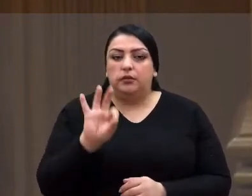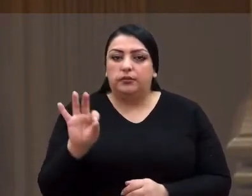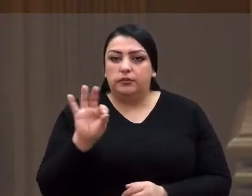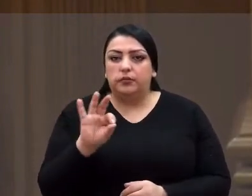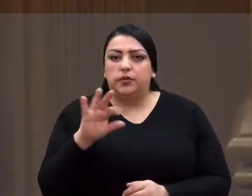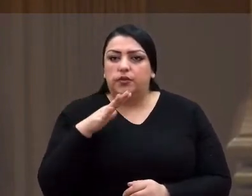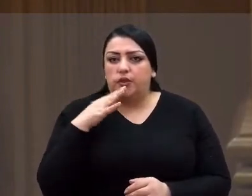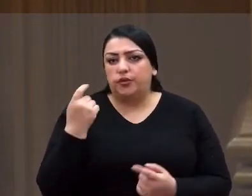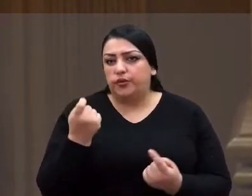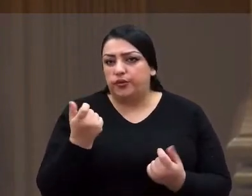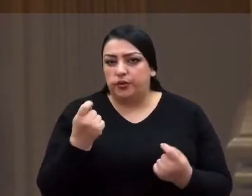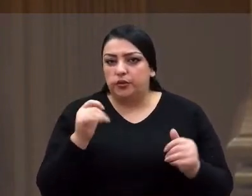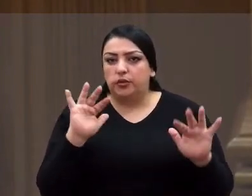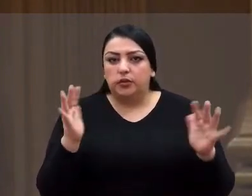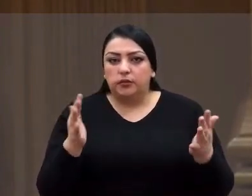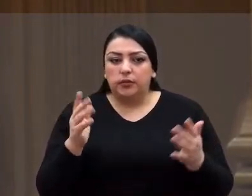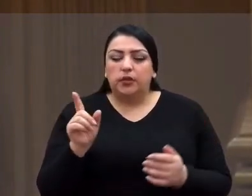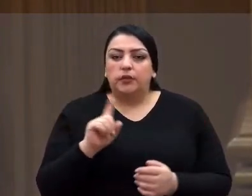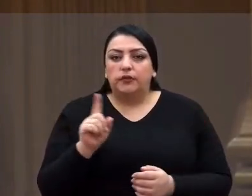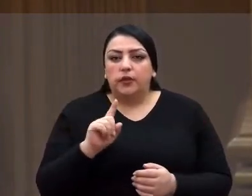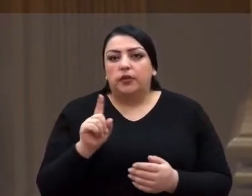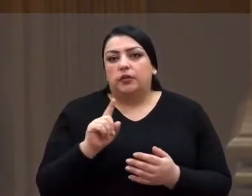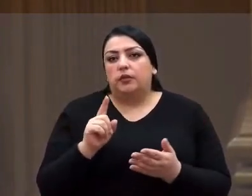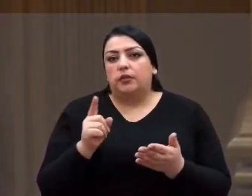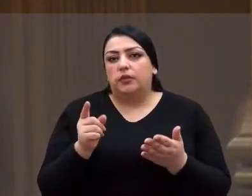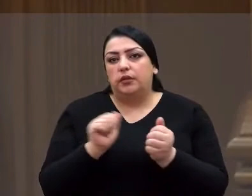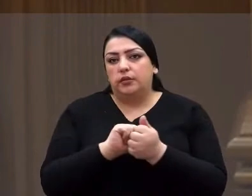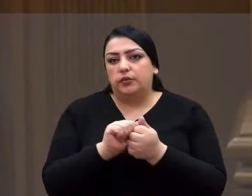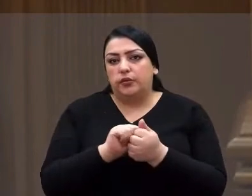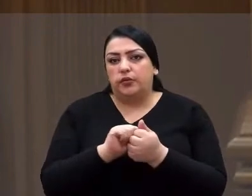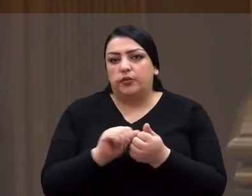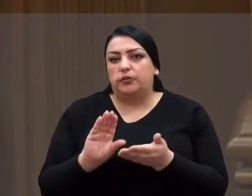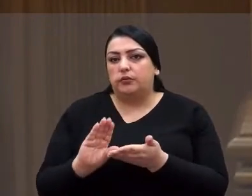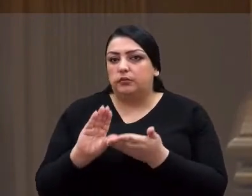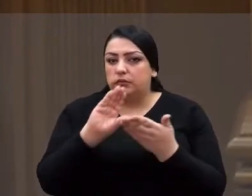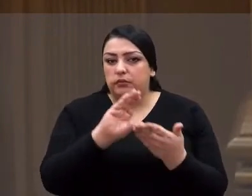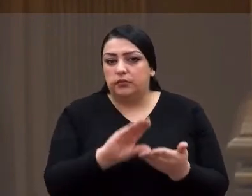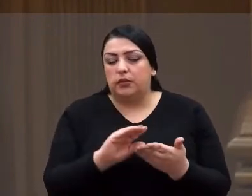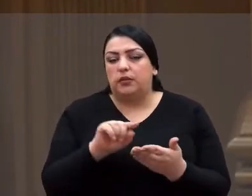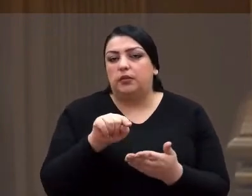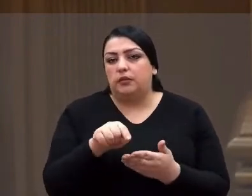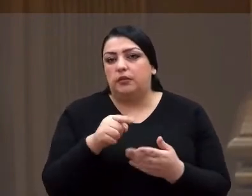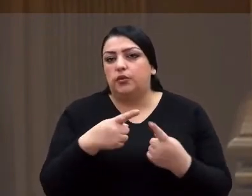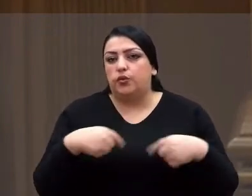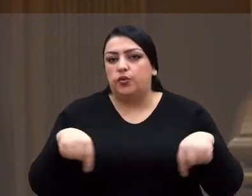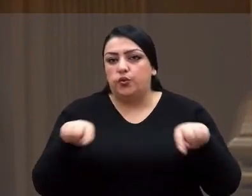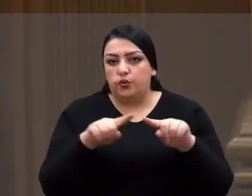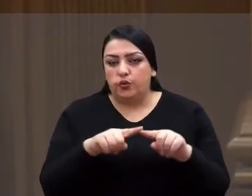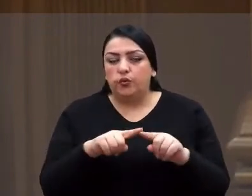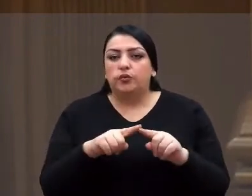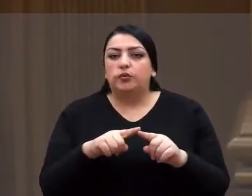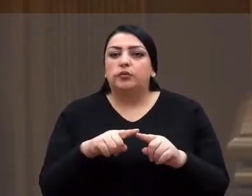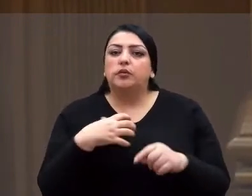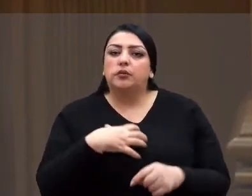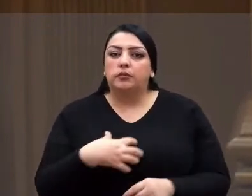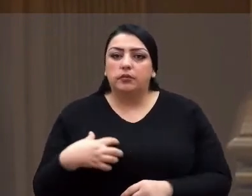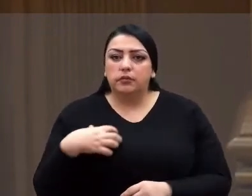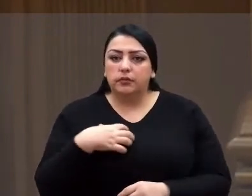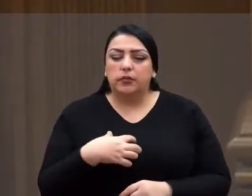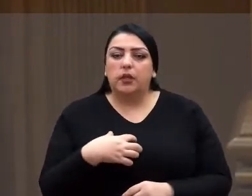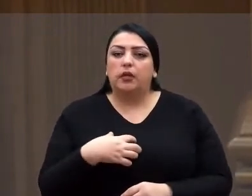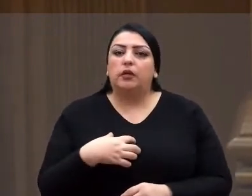քիչ դեպքերից է, որ մի քանի տասնյակ էջանոց նախագիծ է ներկայացվում, որի շուրջ հիմնականում կարծիքները